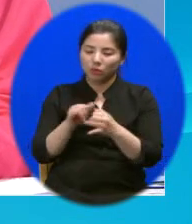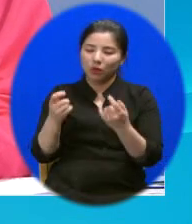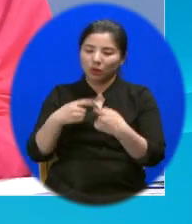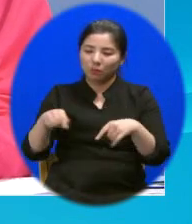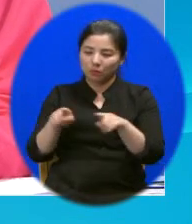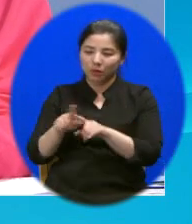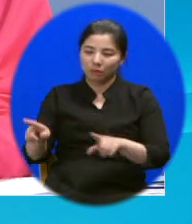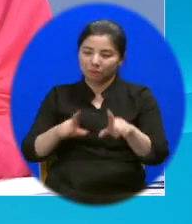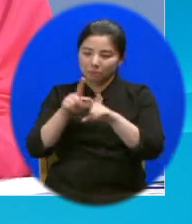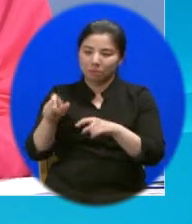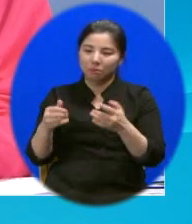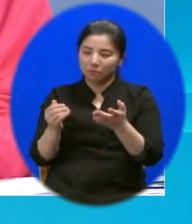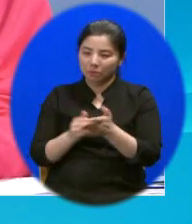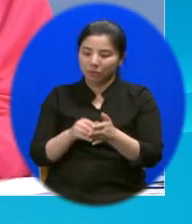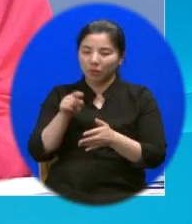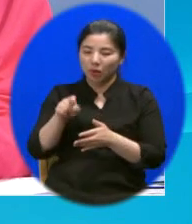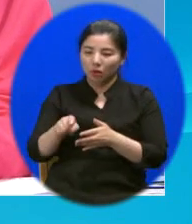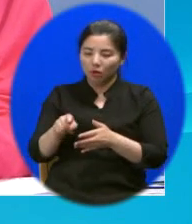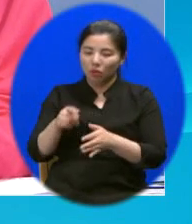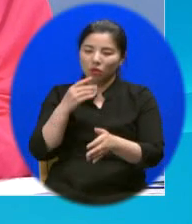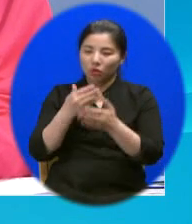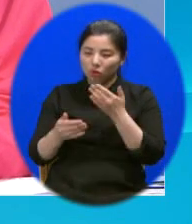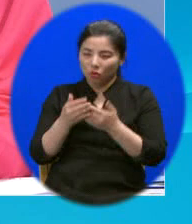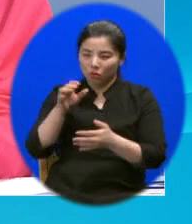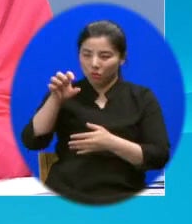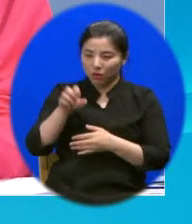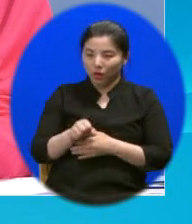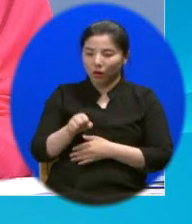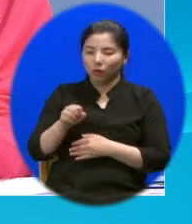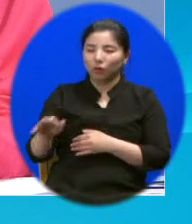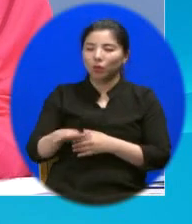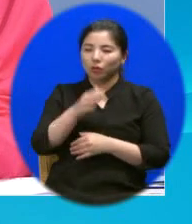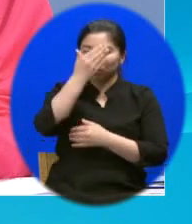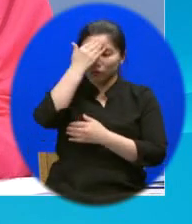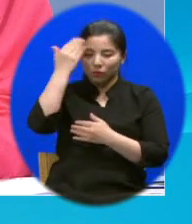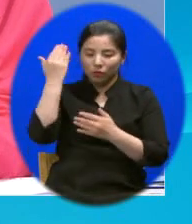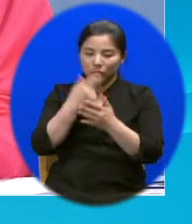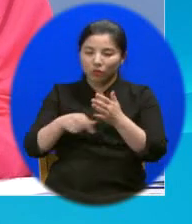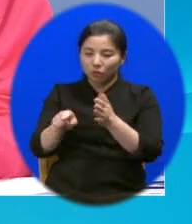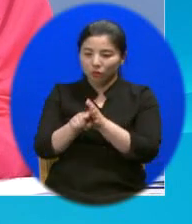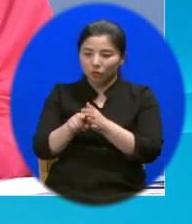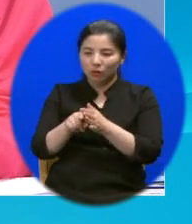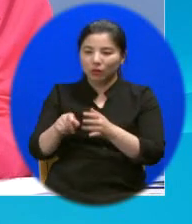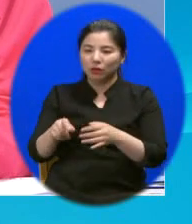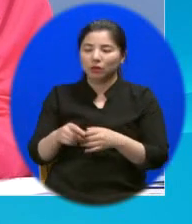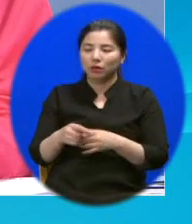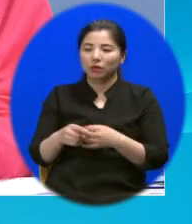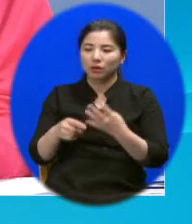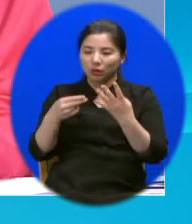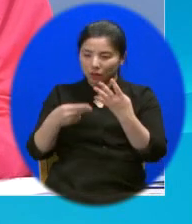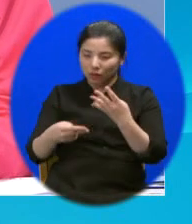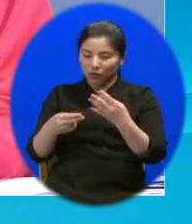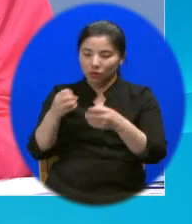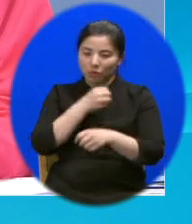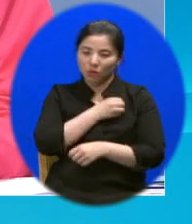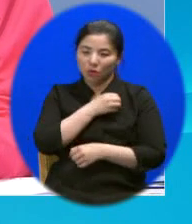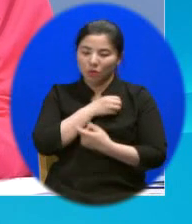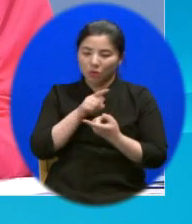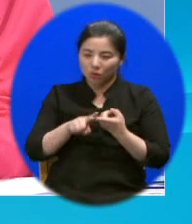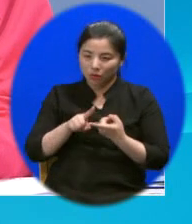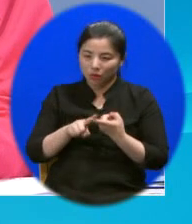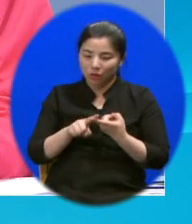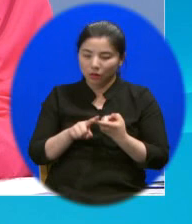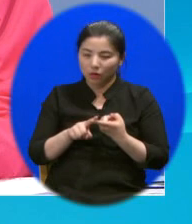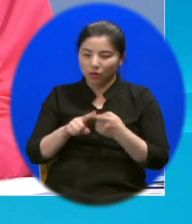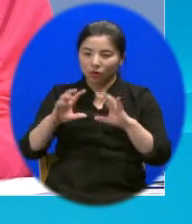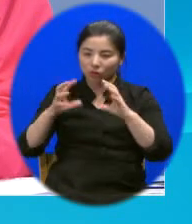생활을 했습니다 거기서 얻은 그 경험으로 우리 그 청년들을 위해서 사회주의 회원들에 대한 그